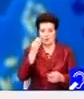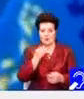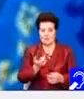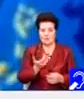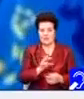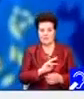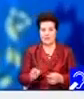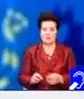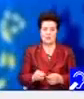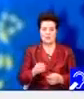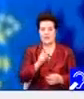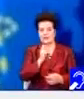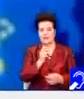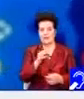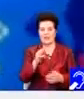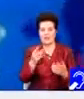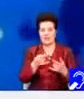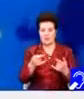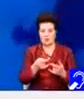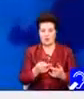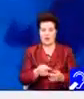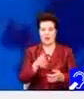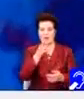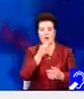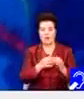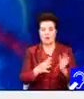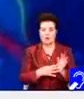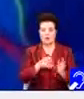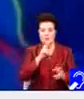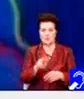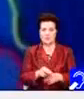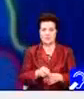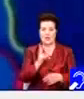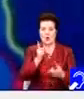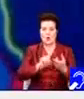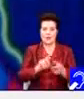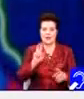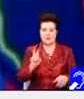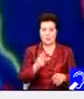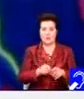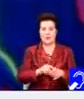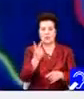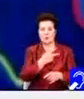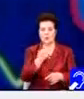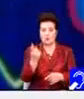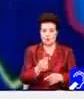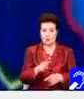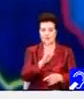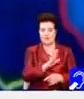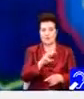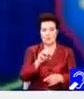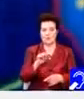în câteva minute încep interviurile telejurnalului. De la ora 19 urmăriți emisiunea Conexiuni, iar de la ora 21 Vasile Munteanu